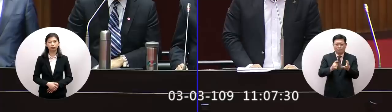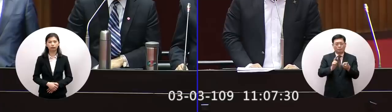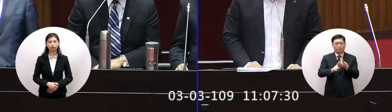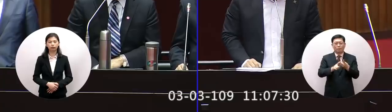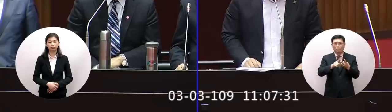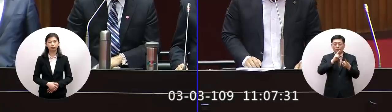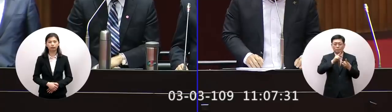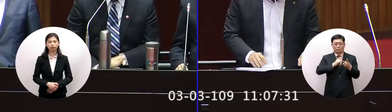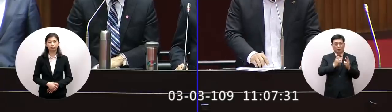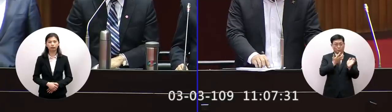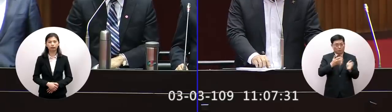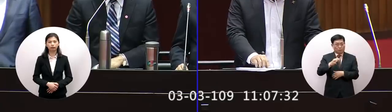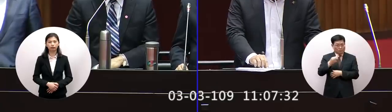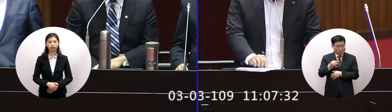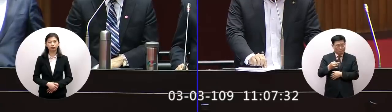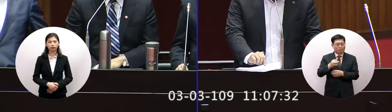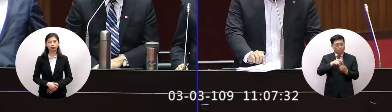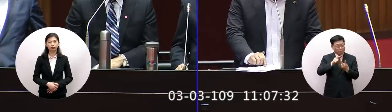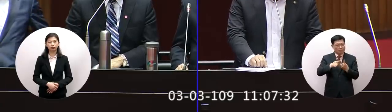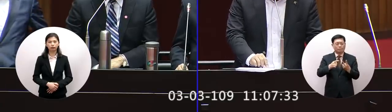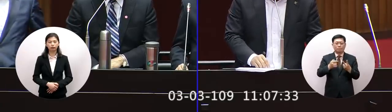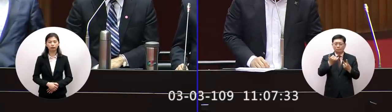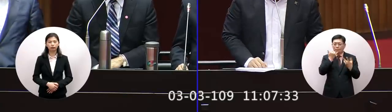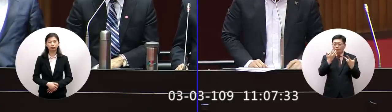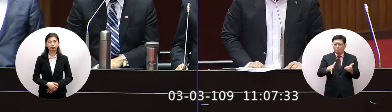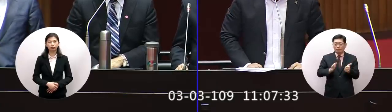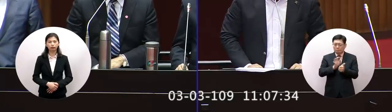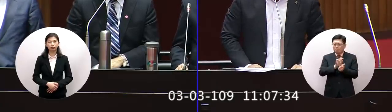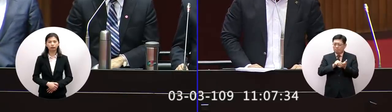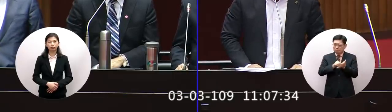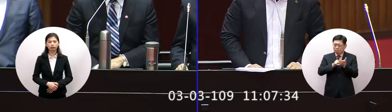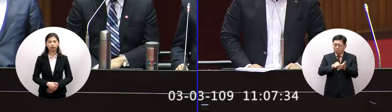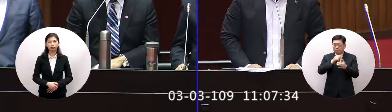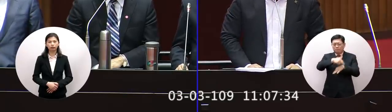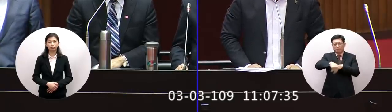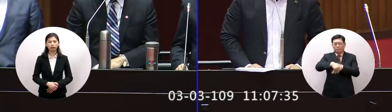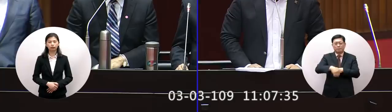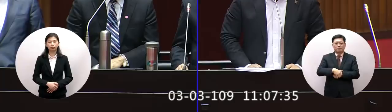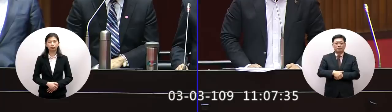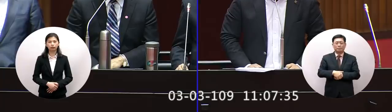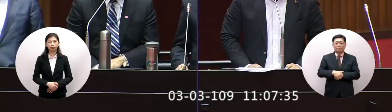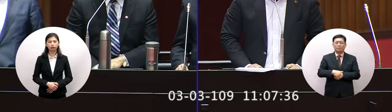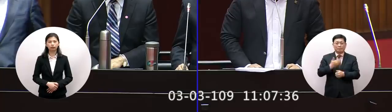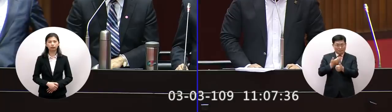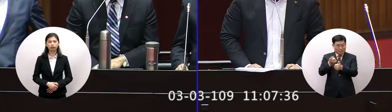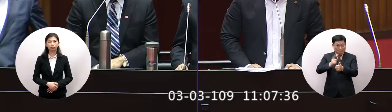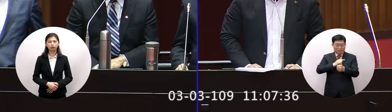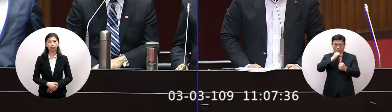即个有备金的部分来替因做一个规划，那互因至